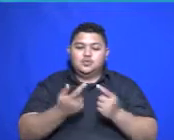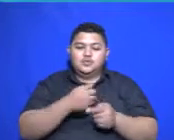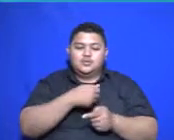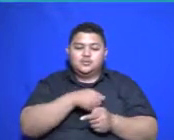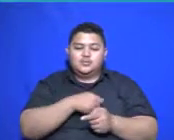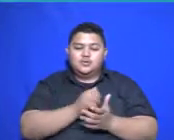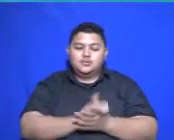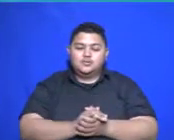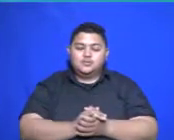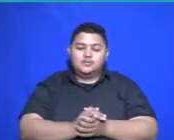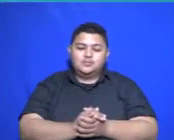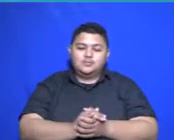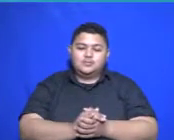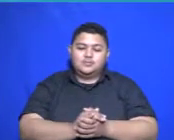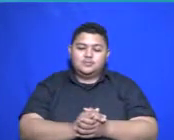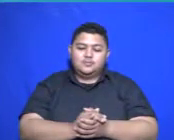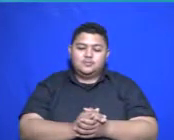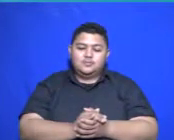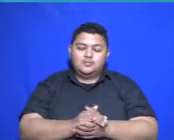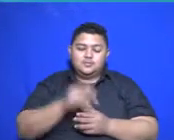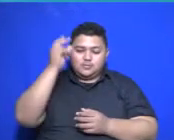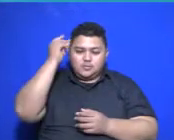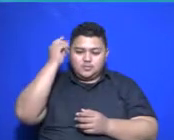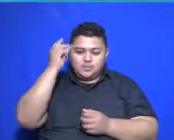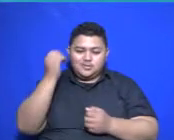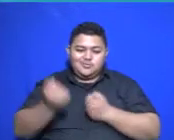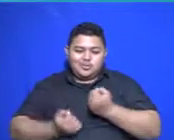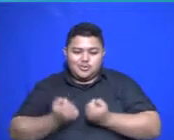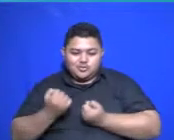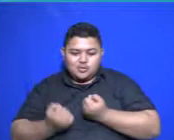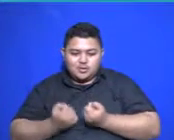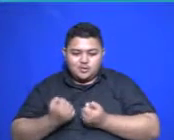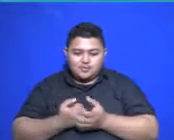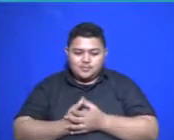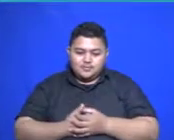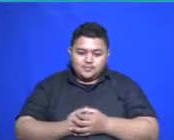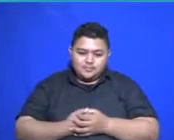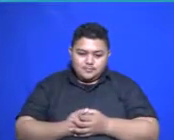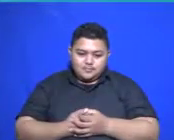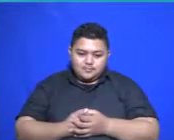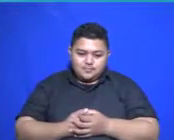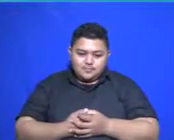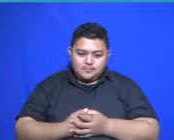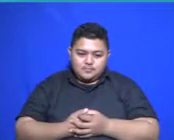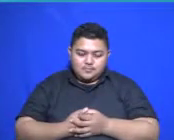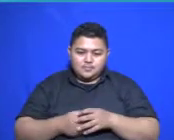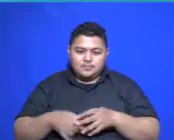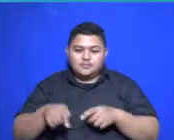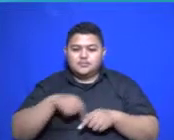kementerian yang melaksanakan program kewirausahaan. Jadi kewirausahaan sekarang